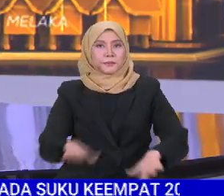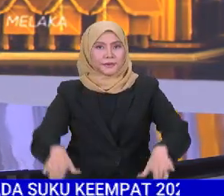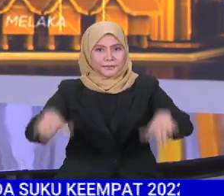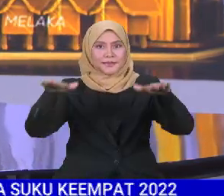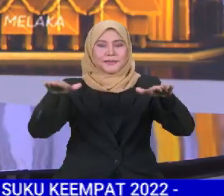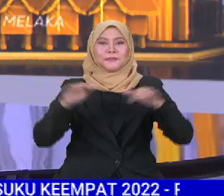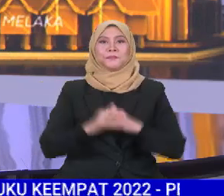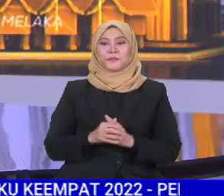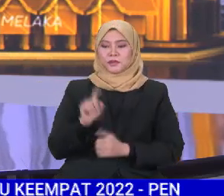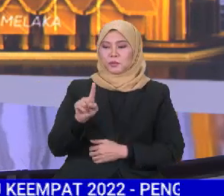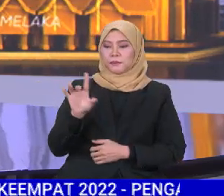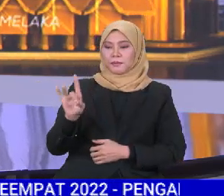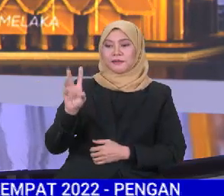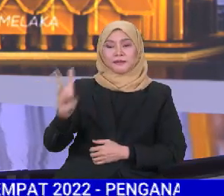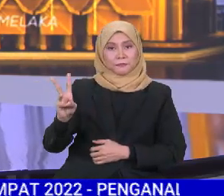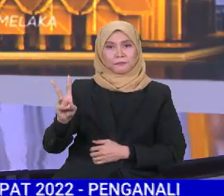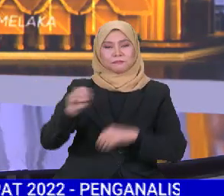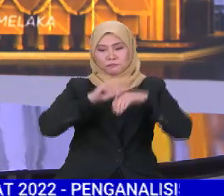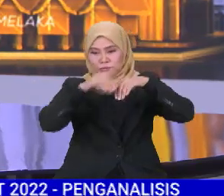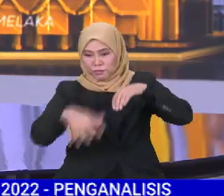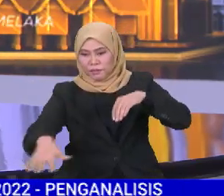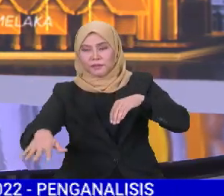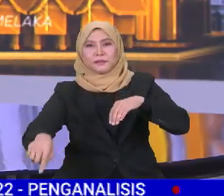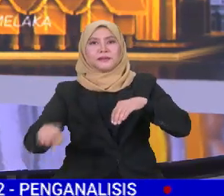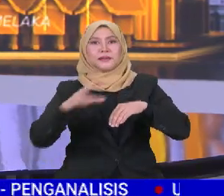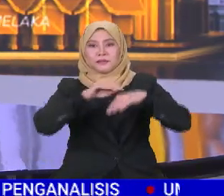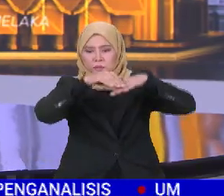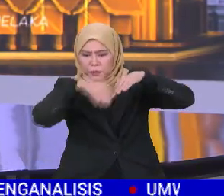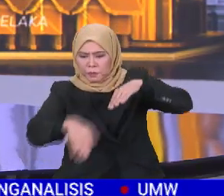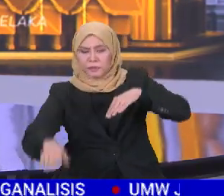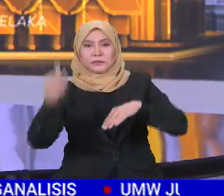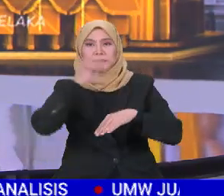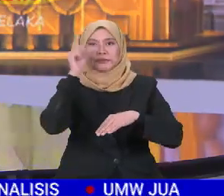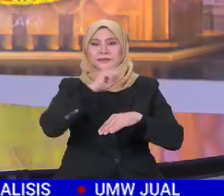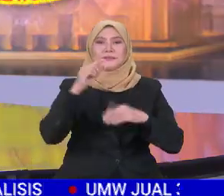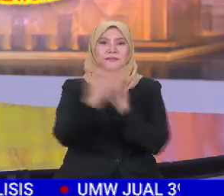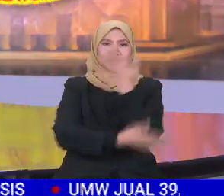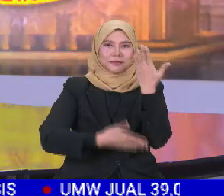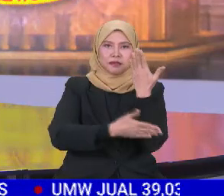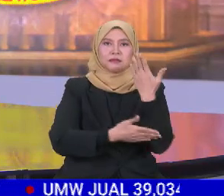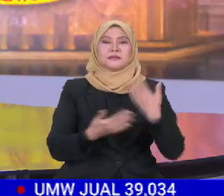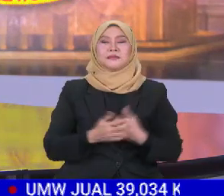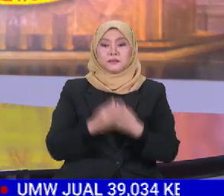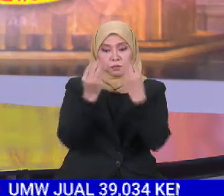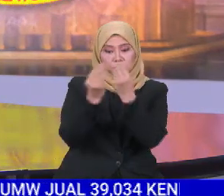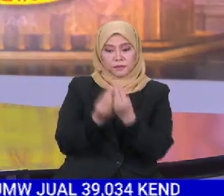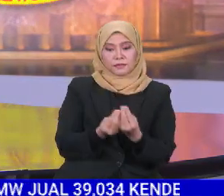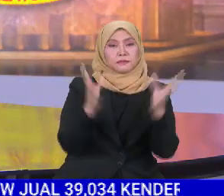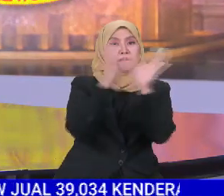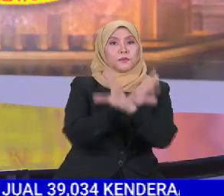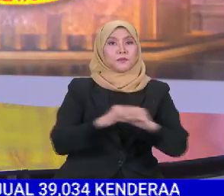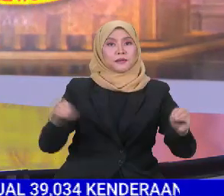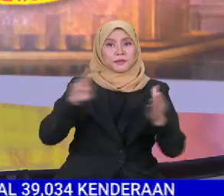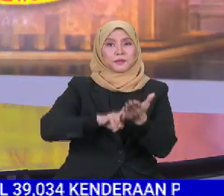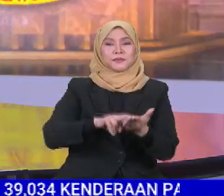banjir 186 kepala air dan 254 Caron critical di seluruh negara daripada jumlah itu Serawak